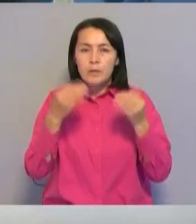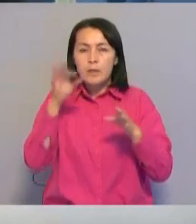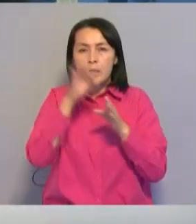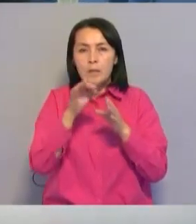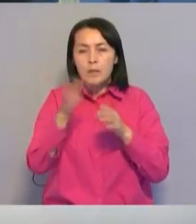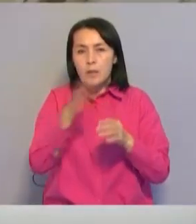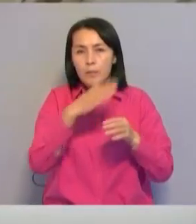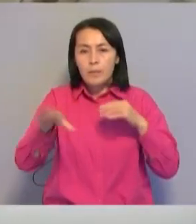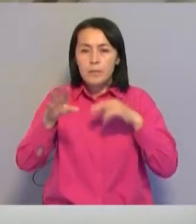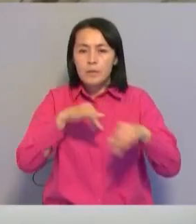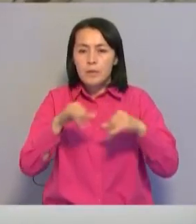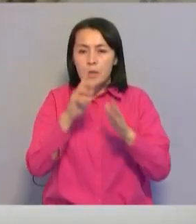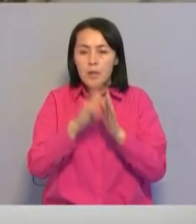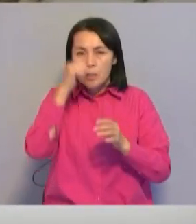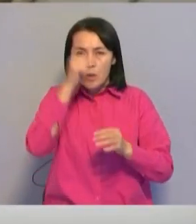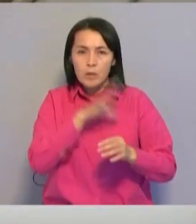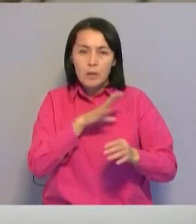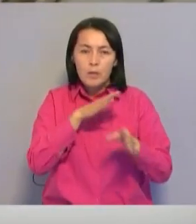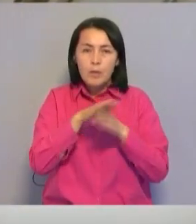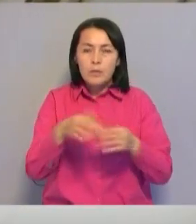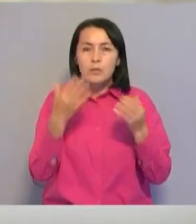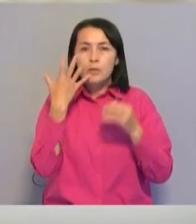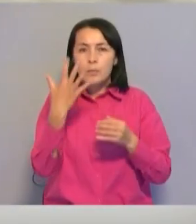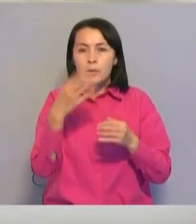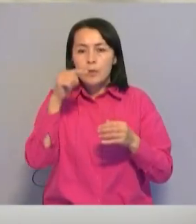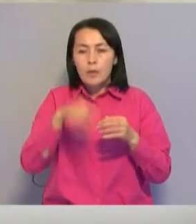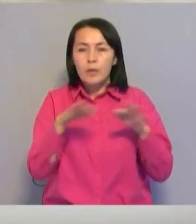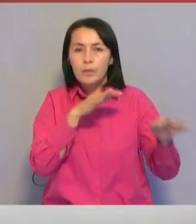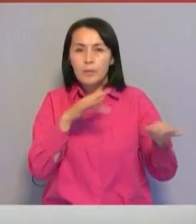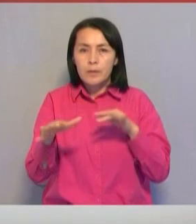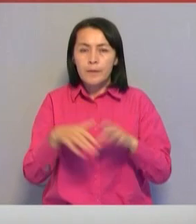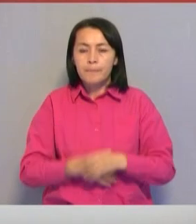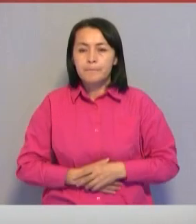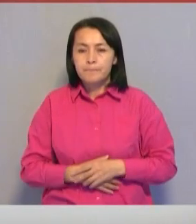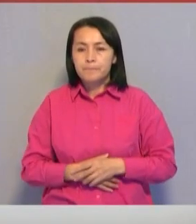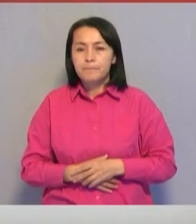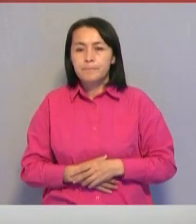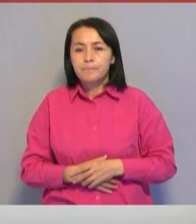цель – предотвратить преступления. С начала года было организовано уже 5 подобных мероприятий.